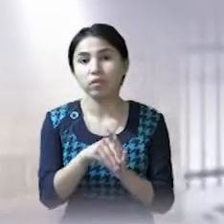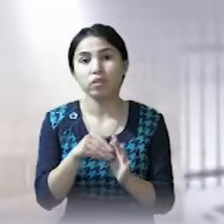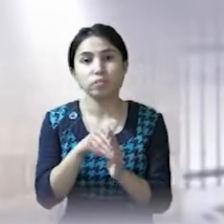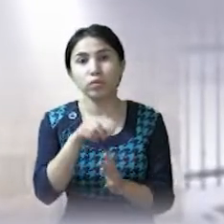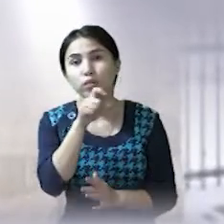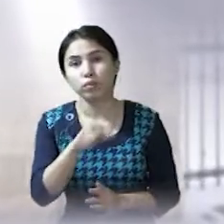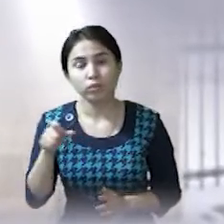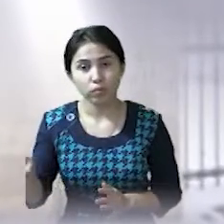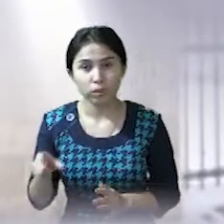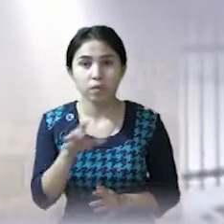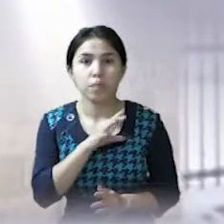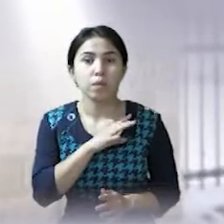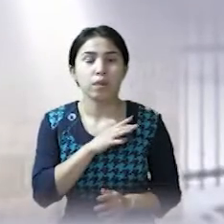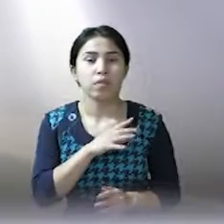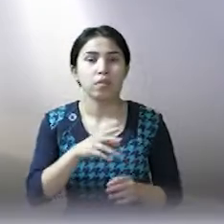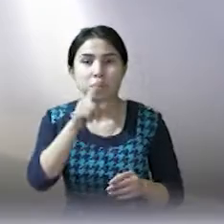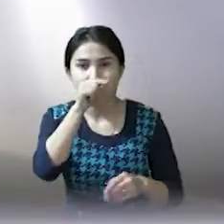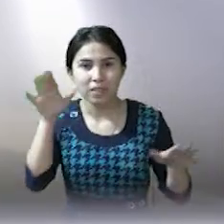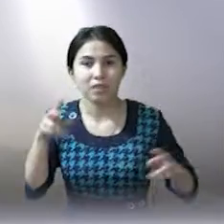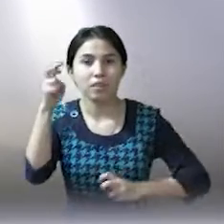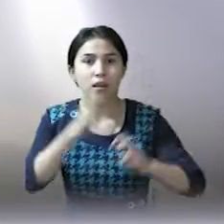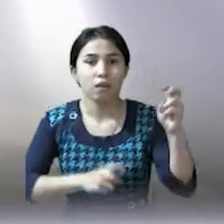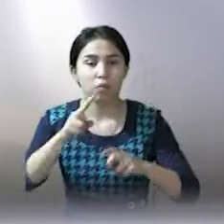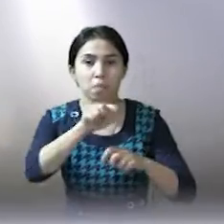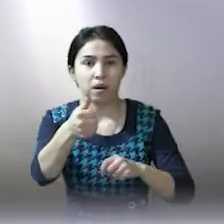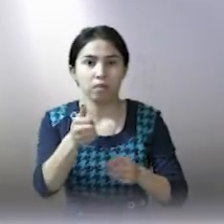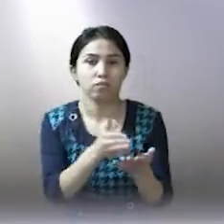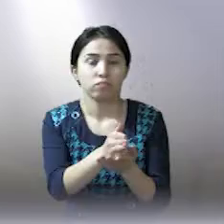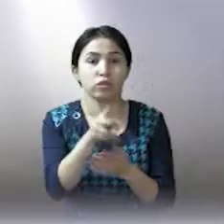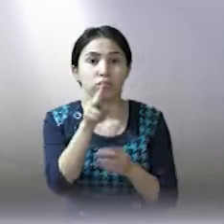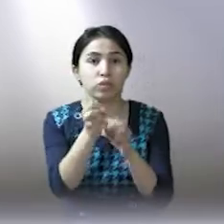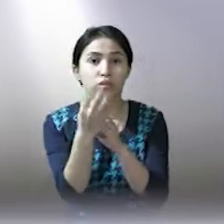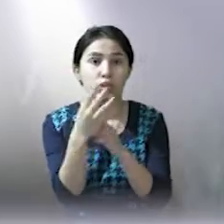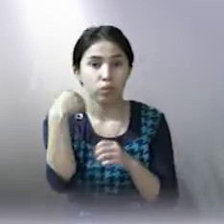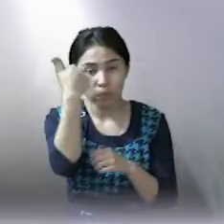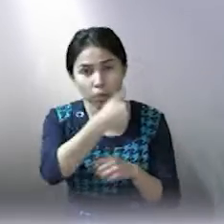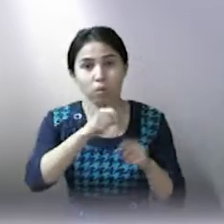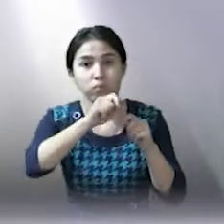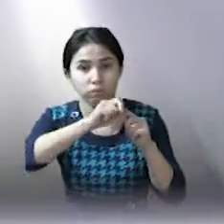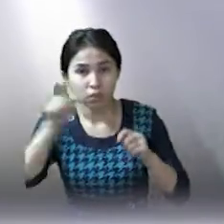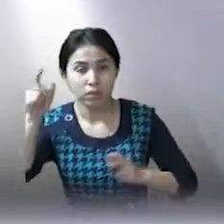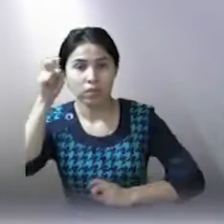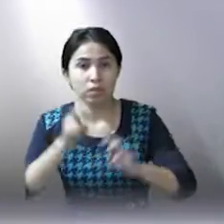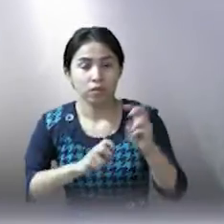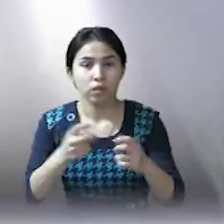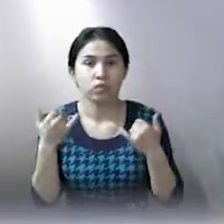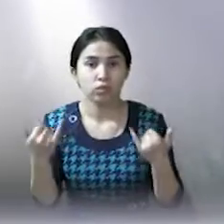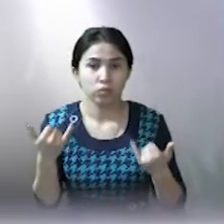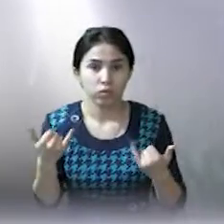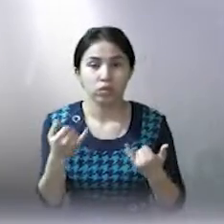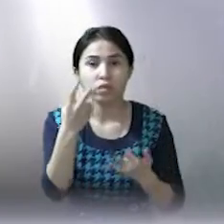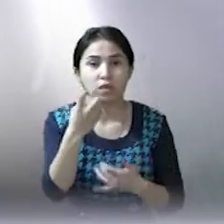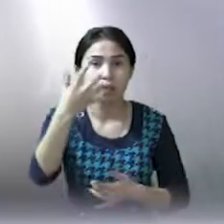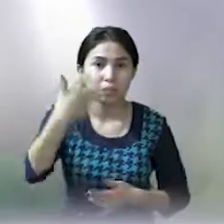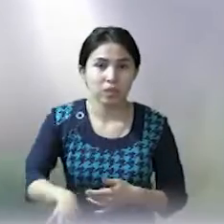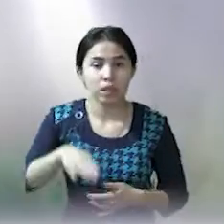Депутаттардың аудандағы сапары аса даму құс фабрикасынан басталды. Айта етейік, 2014 жылы жұмысын бастаған фабрика бүгінгі күні бір мезетте 250